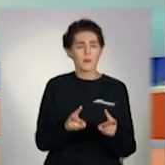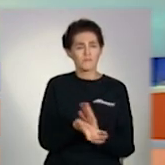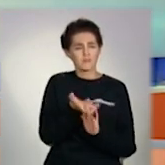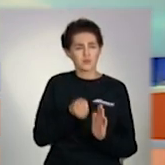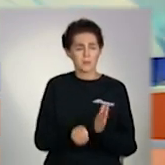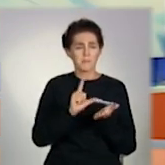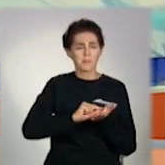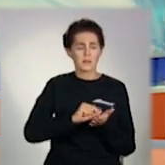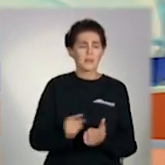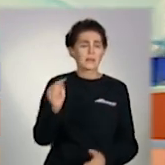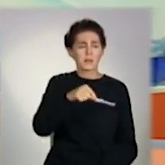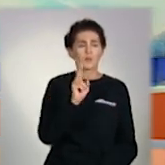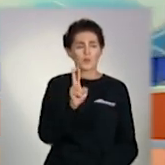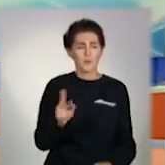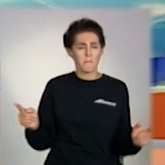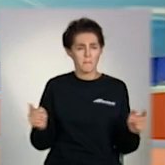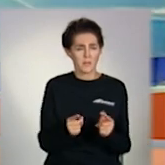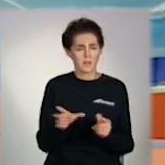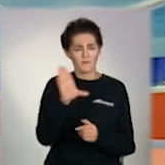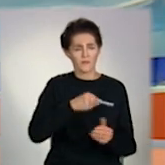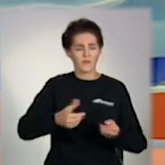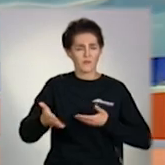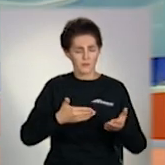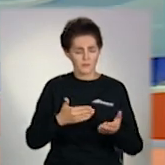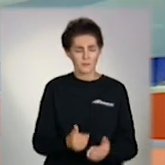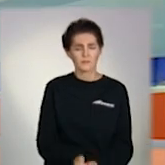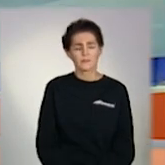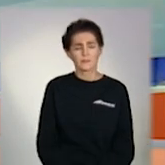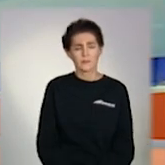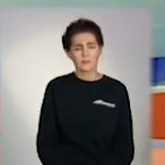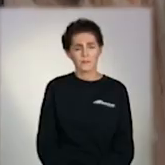отримуватимуть пенсії ті, хто обмежений у пересуванні?